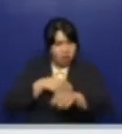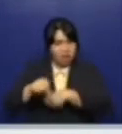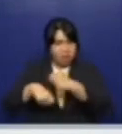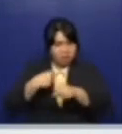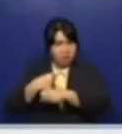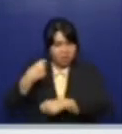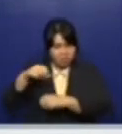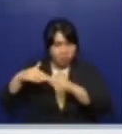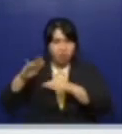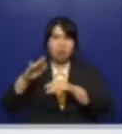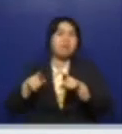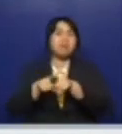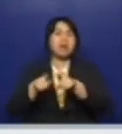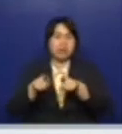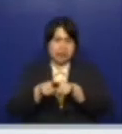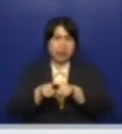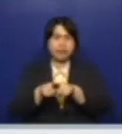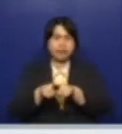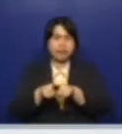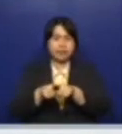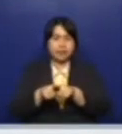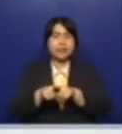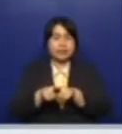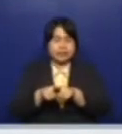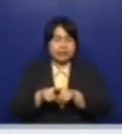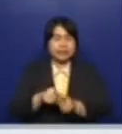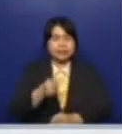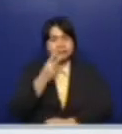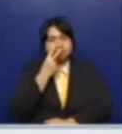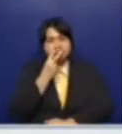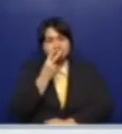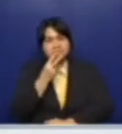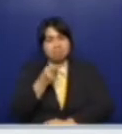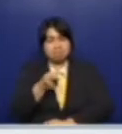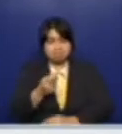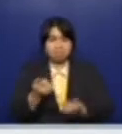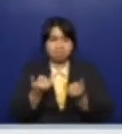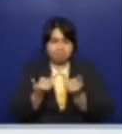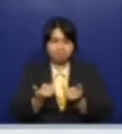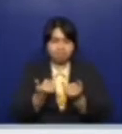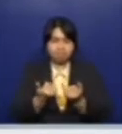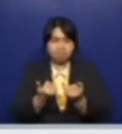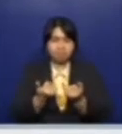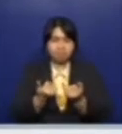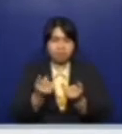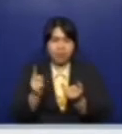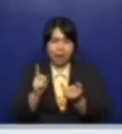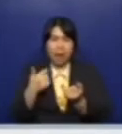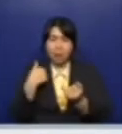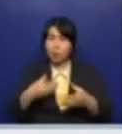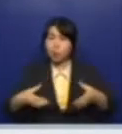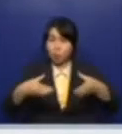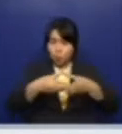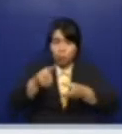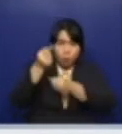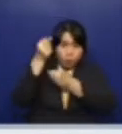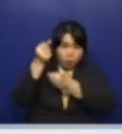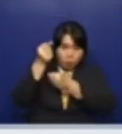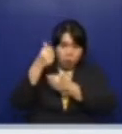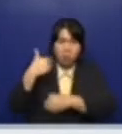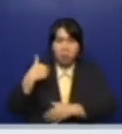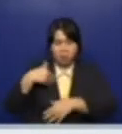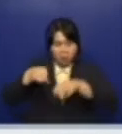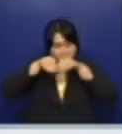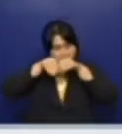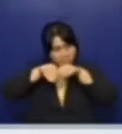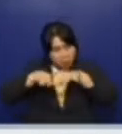ประธานเหตุการณ์ที่เกิดขึ้นในขณะนี้เนี่ยมีม็อบแล้วมีคน